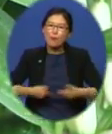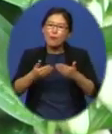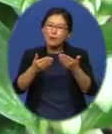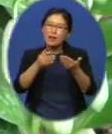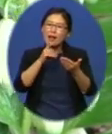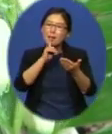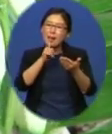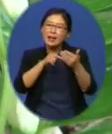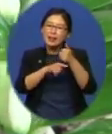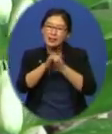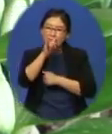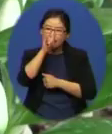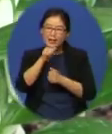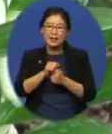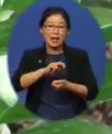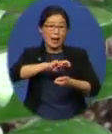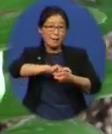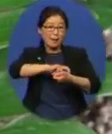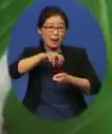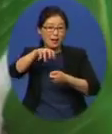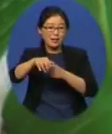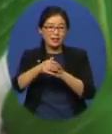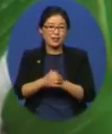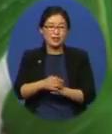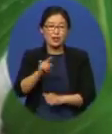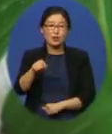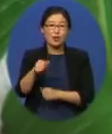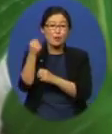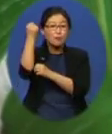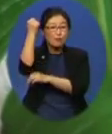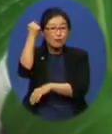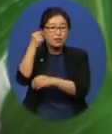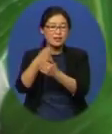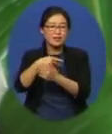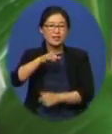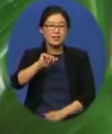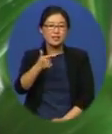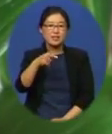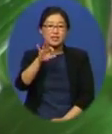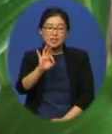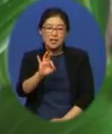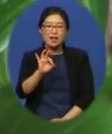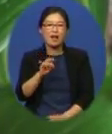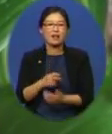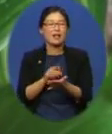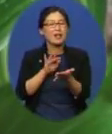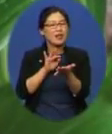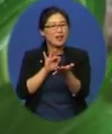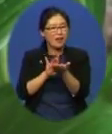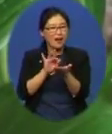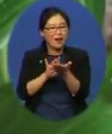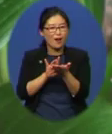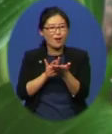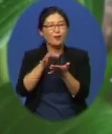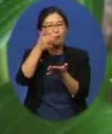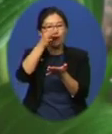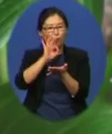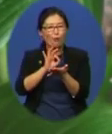있으며 한방에서는 둥글레 뿌리는 신장을 보호하는 약재로 사용한다고 합니다.